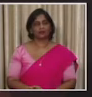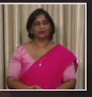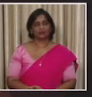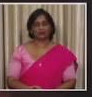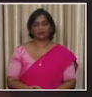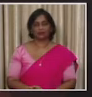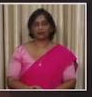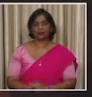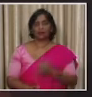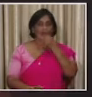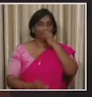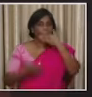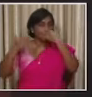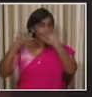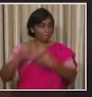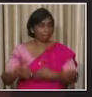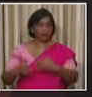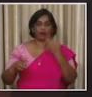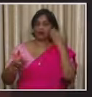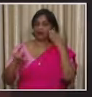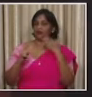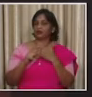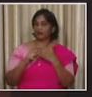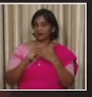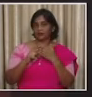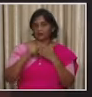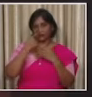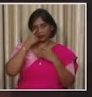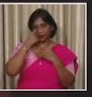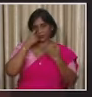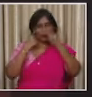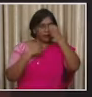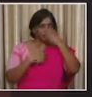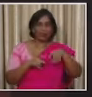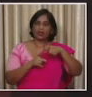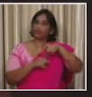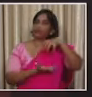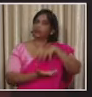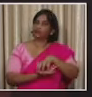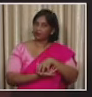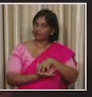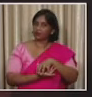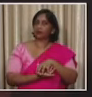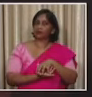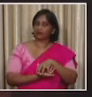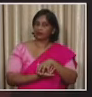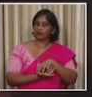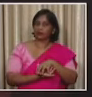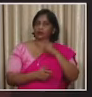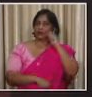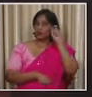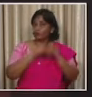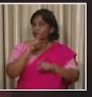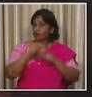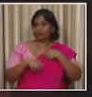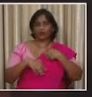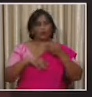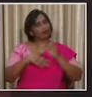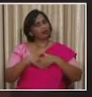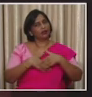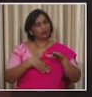විශේෂයෙන්ම ලබන බහදකේ තුල මාතර දිස්ත්‍රික්කයේ ජනතාව මුහුණ දෙන